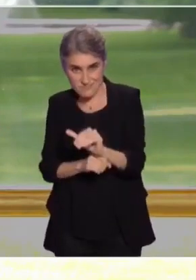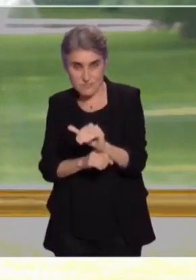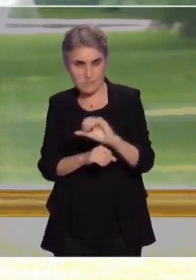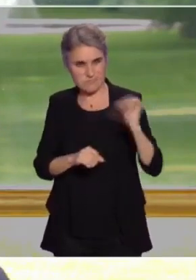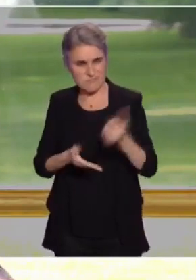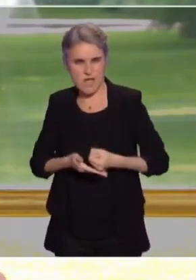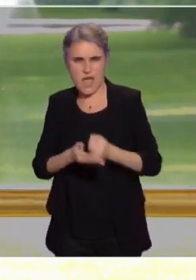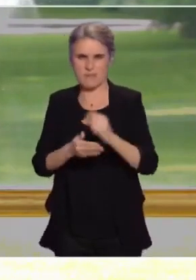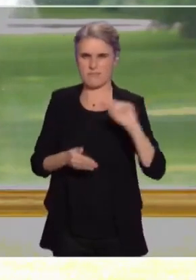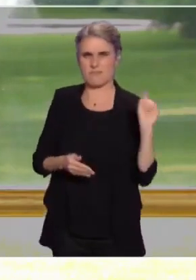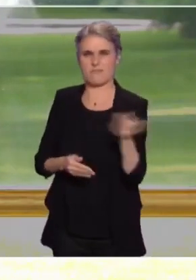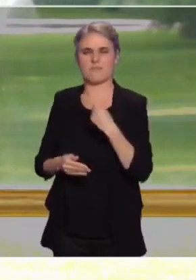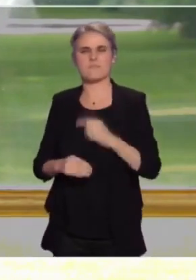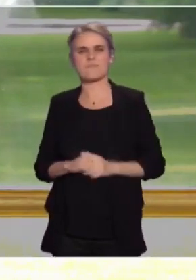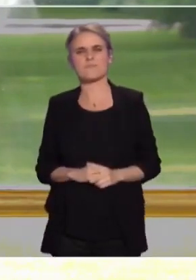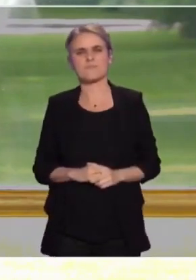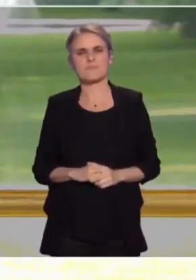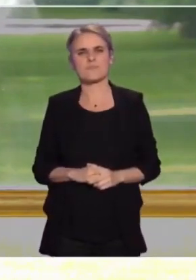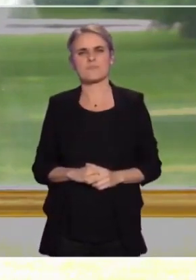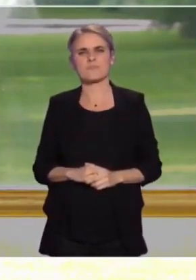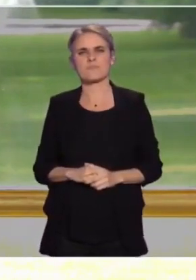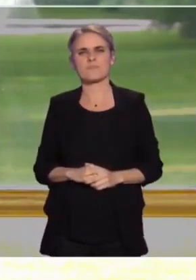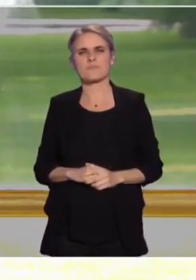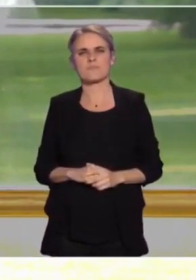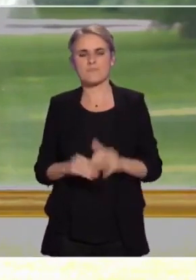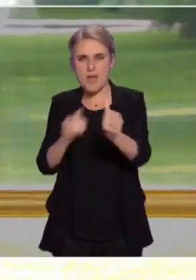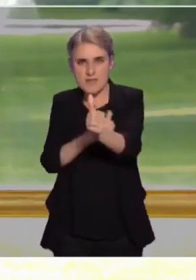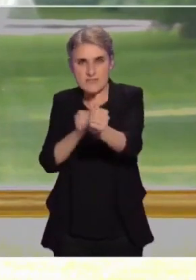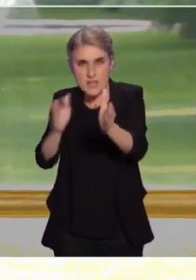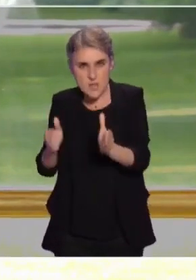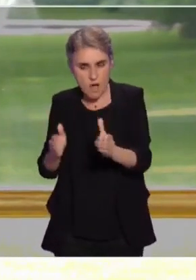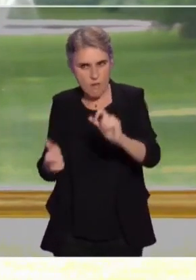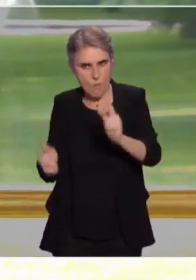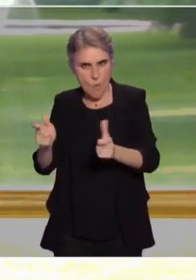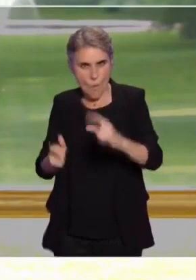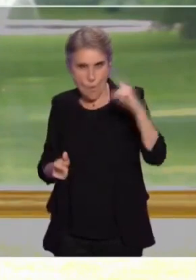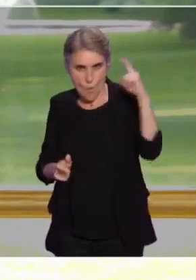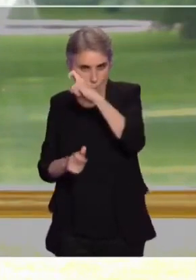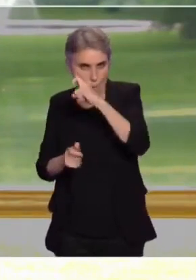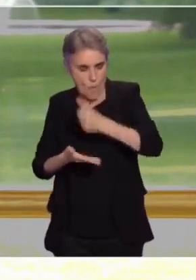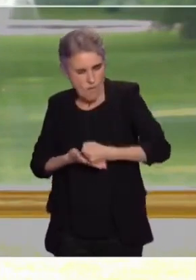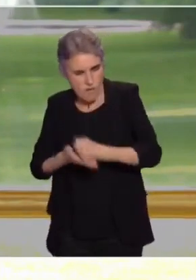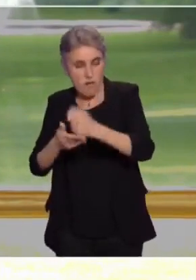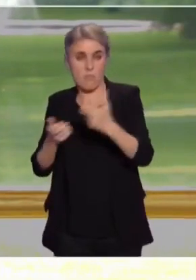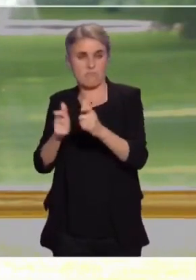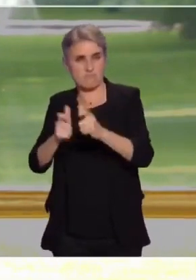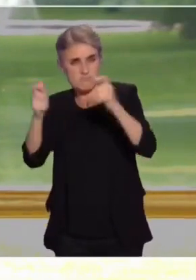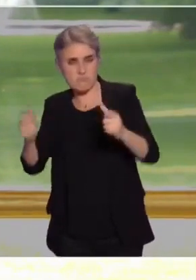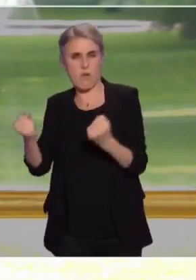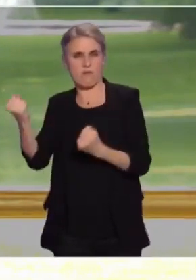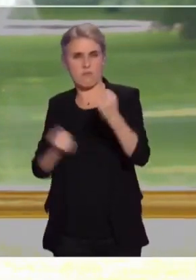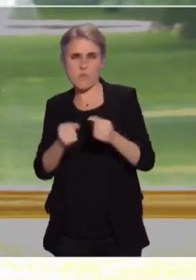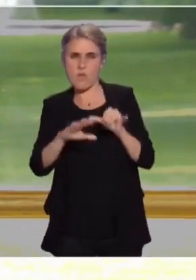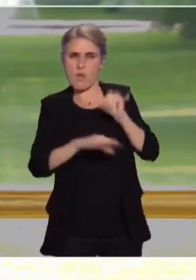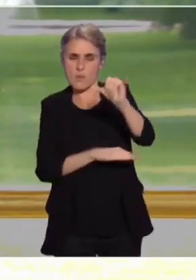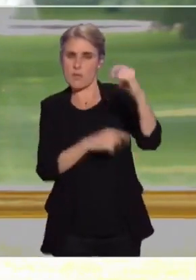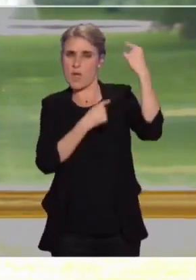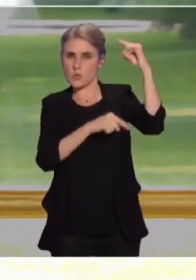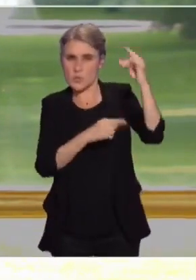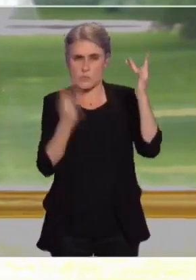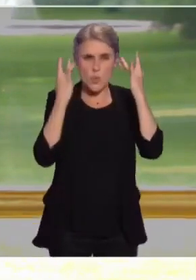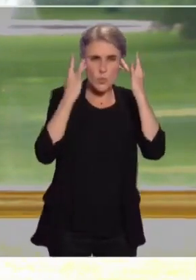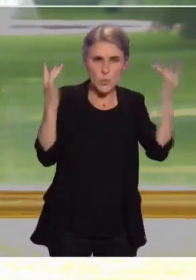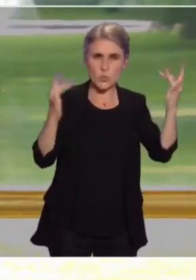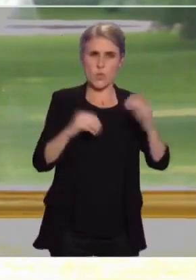nous avons décidé des plans massifs pour des secteurs les plus durement touchés l'industrie automobile l'aéronautique le tourisme la culture